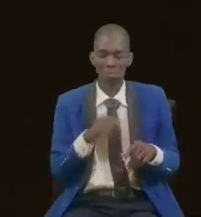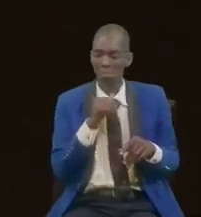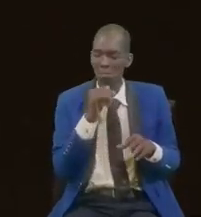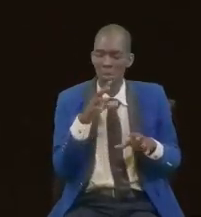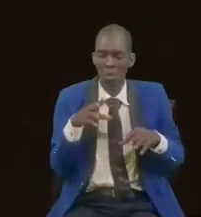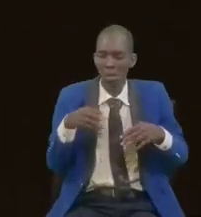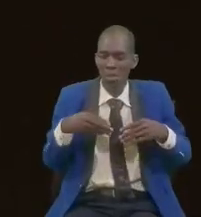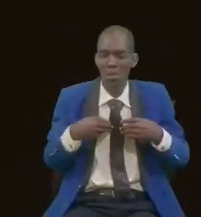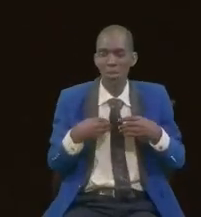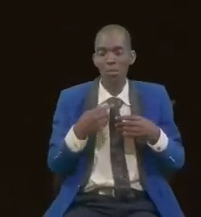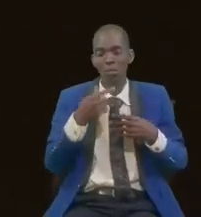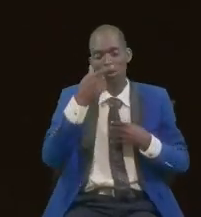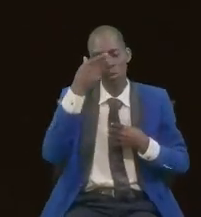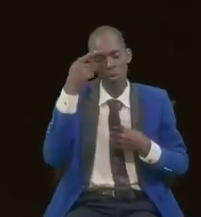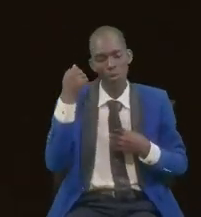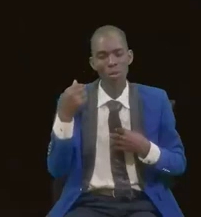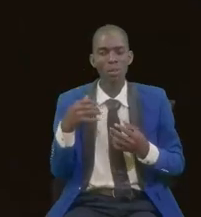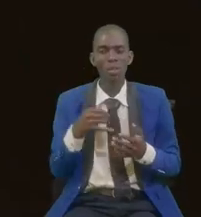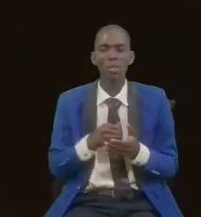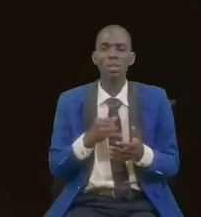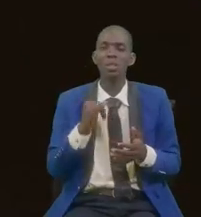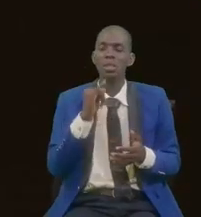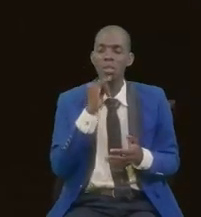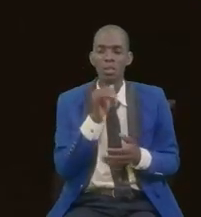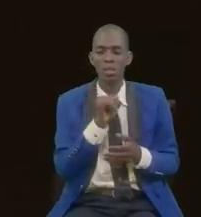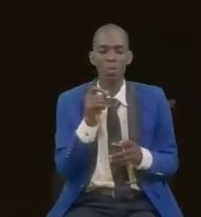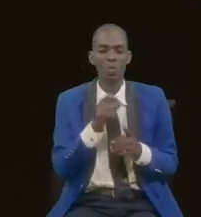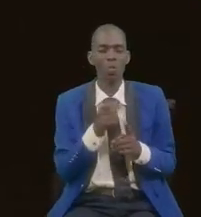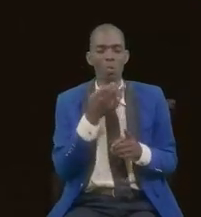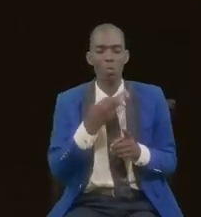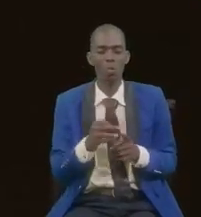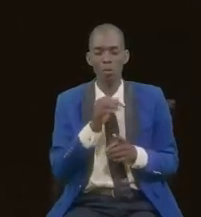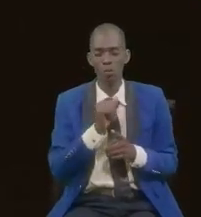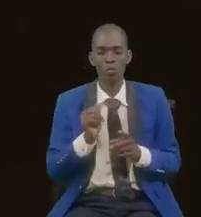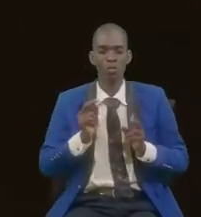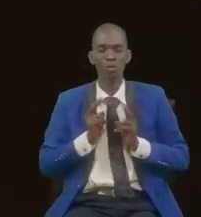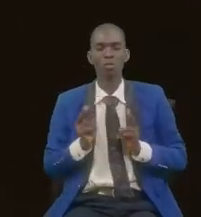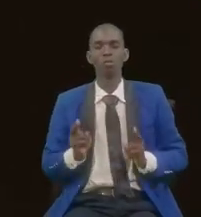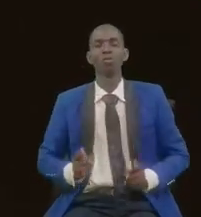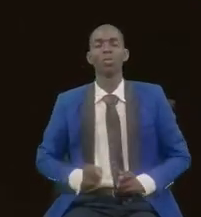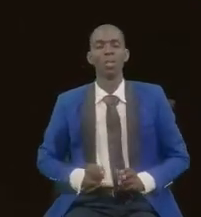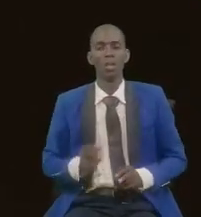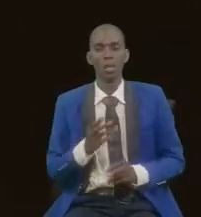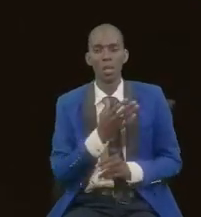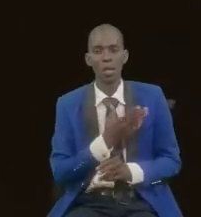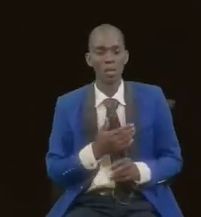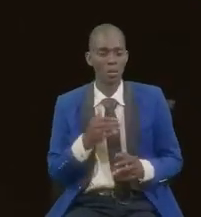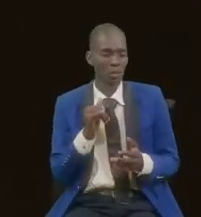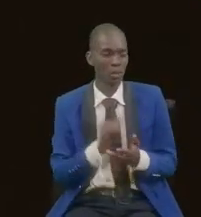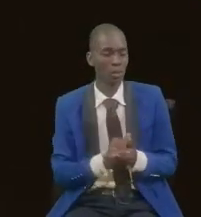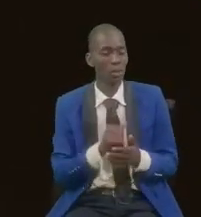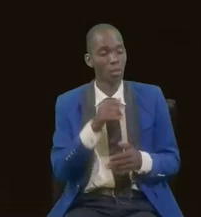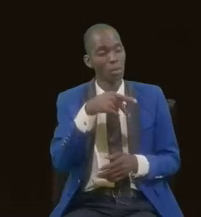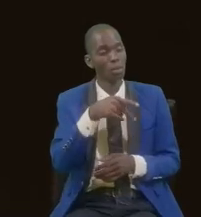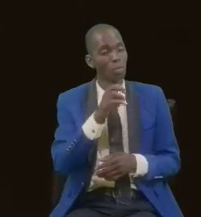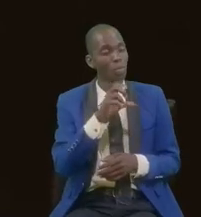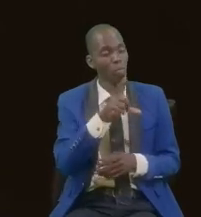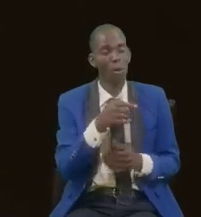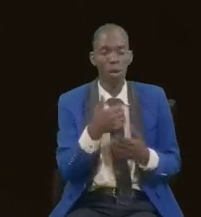qu'on ne peut pas recevoir ça, parce que c'est la parole d'un homme. Et il dit que Paul a fait des